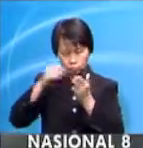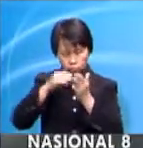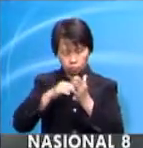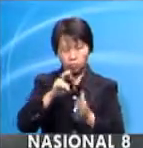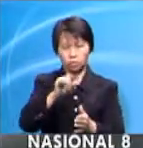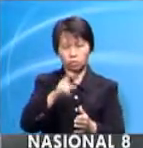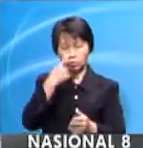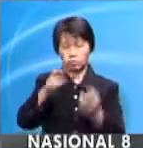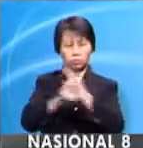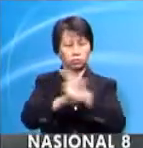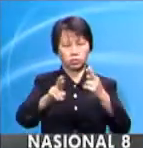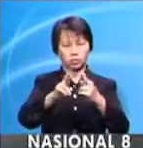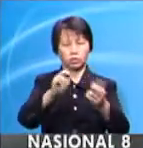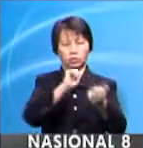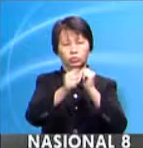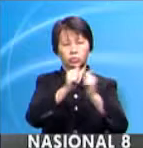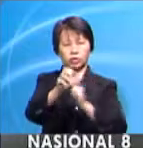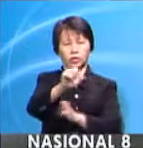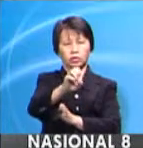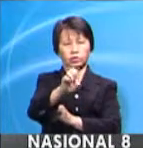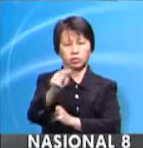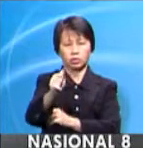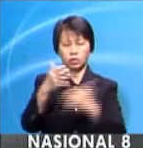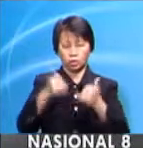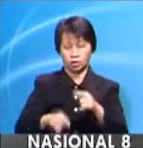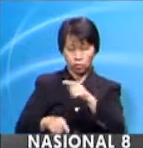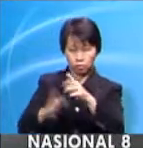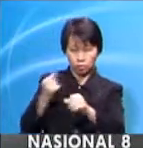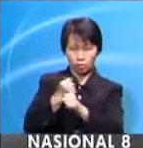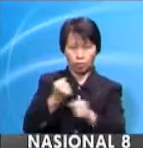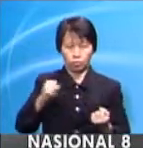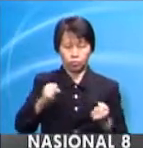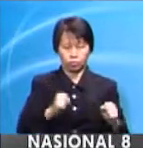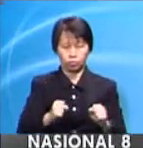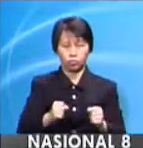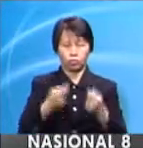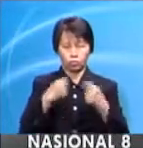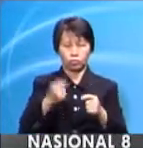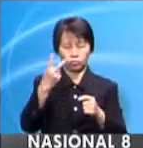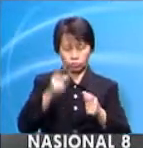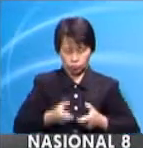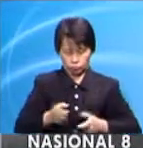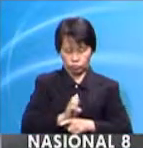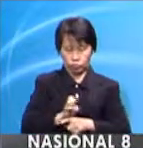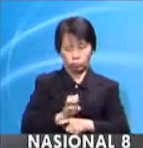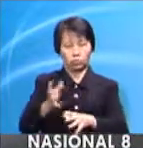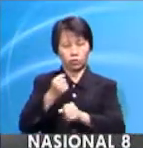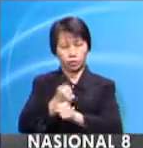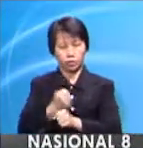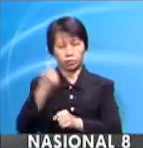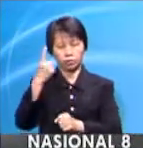to ready for next year SEA Game. So sekarang kita dapat wushu dapat 2 goals and then